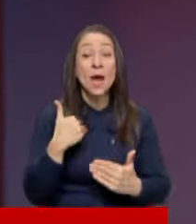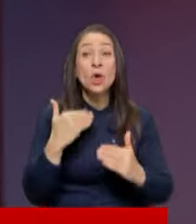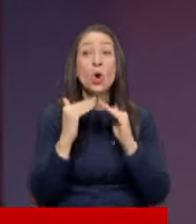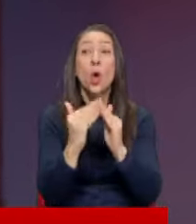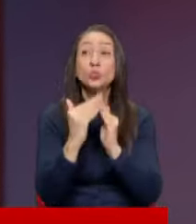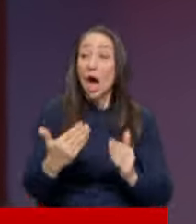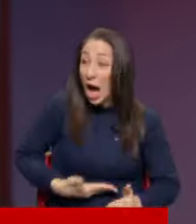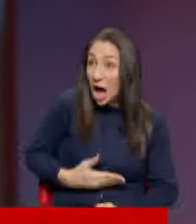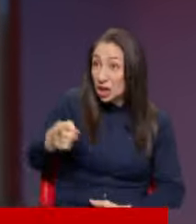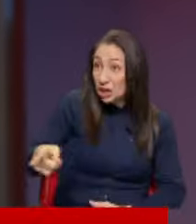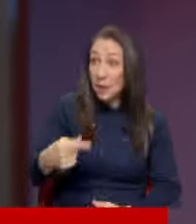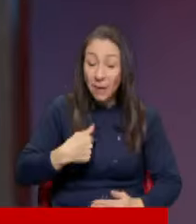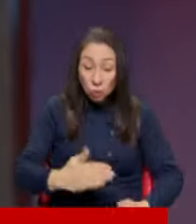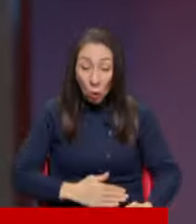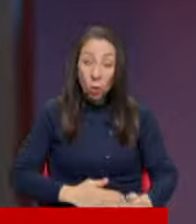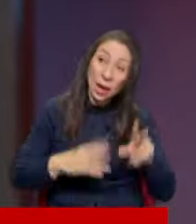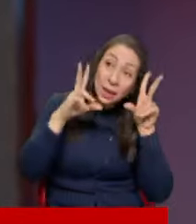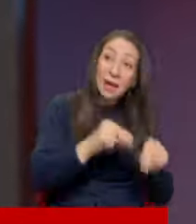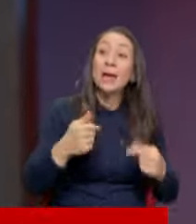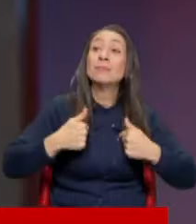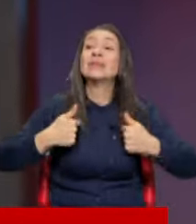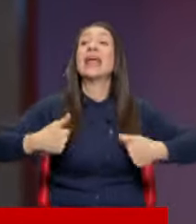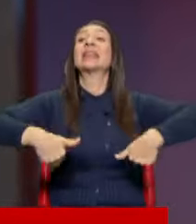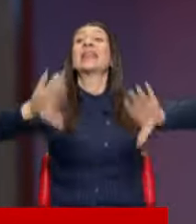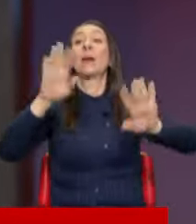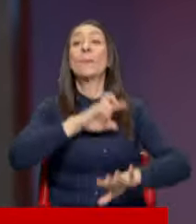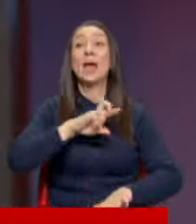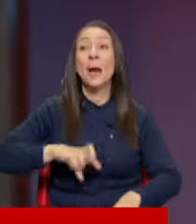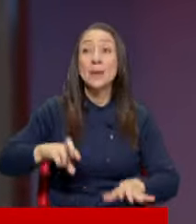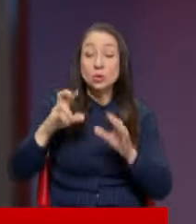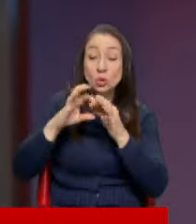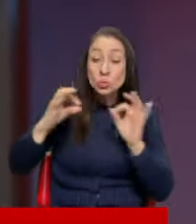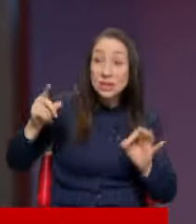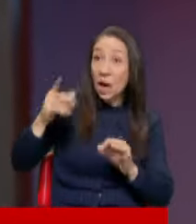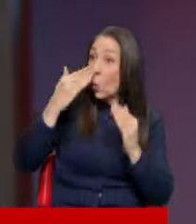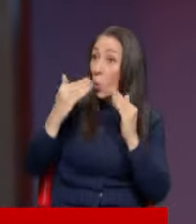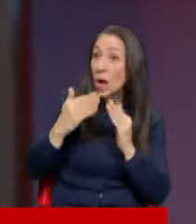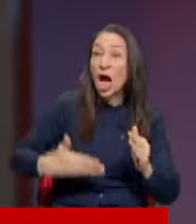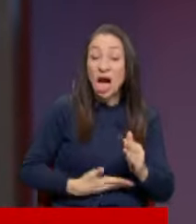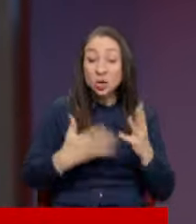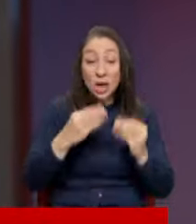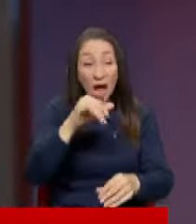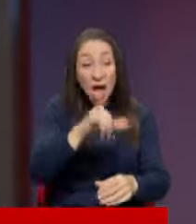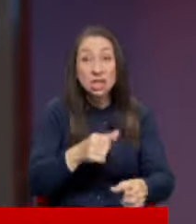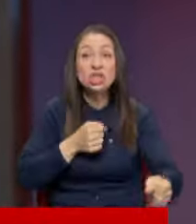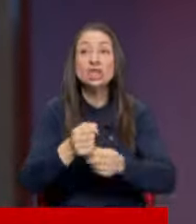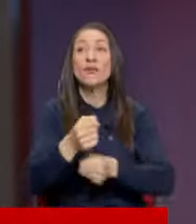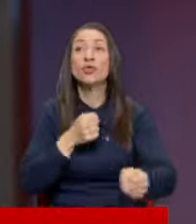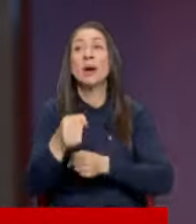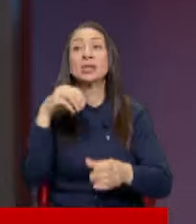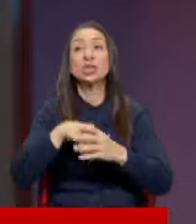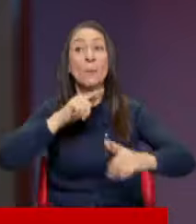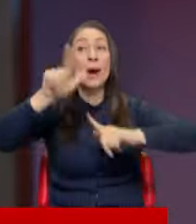komşusu aç iken karnı tok yatan bizden değildir peygamberin sözüne uygun olup aç olanların hakkını savunmak için